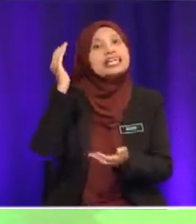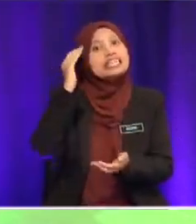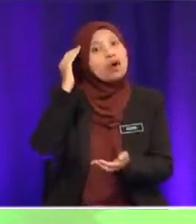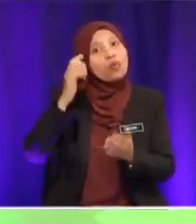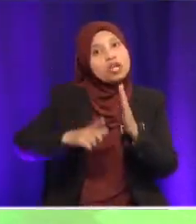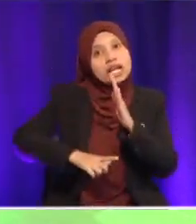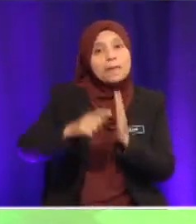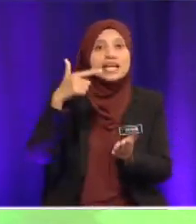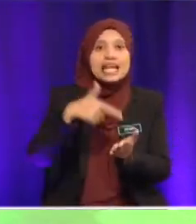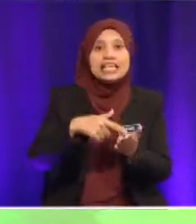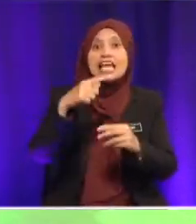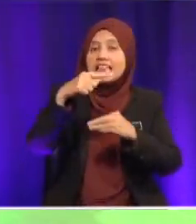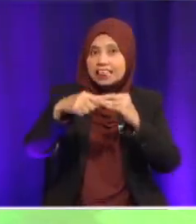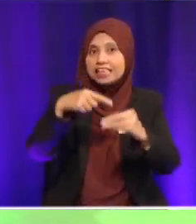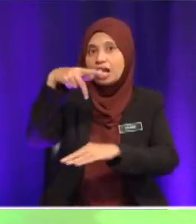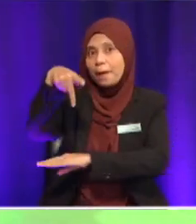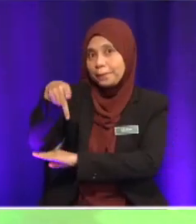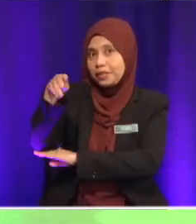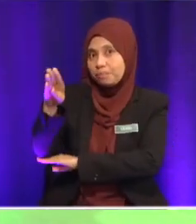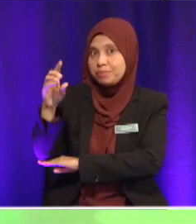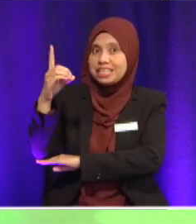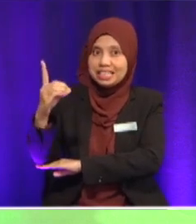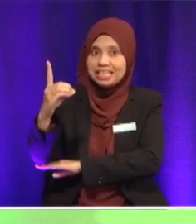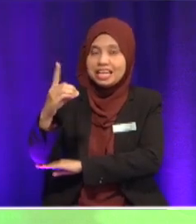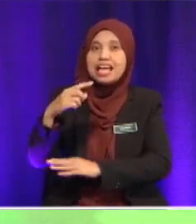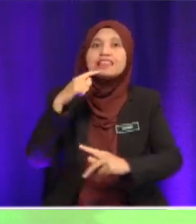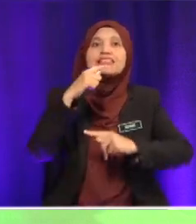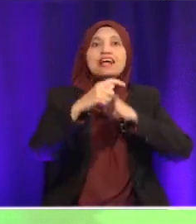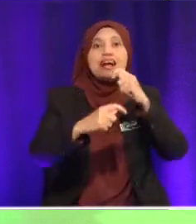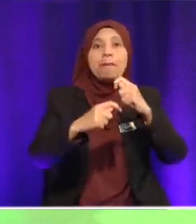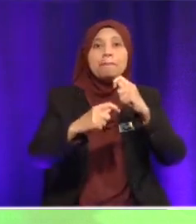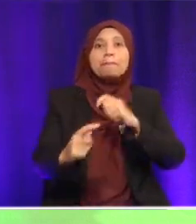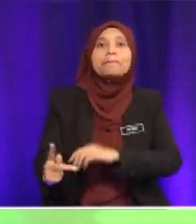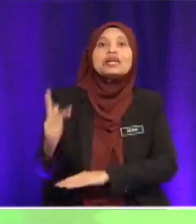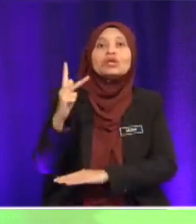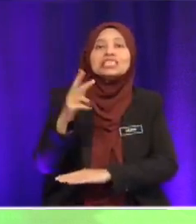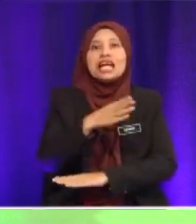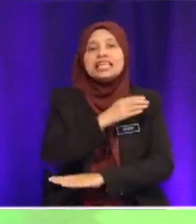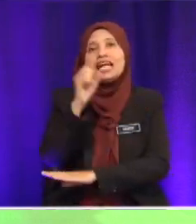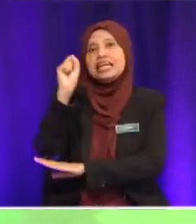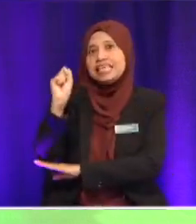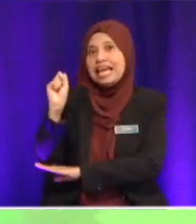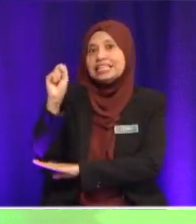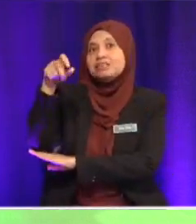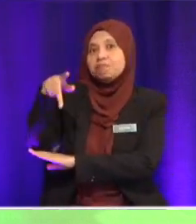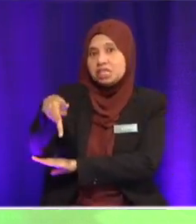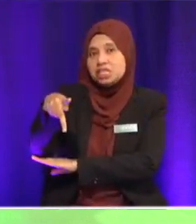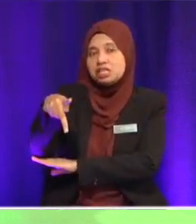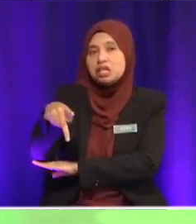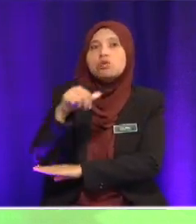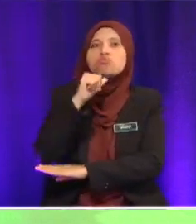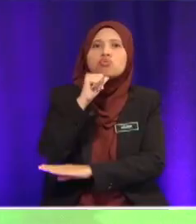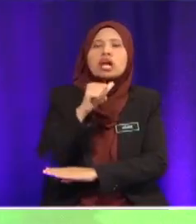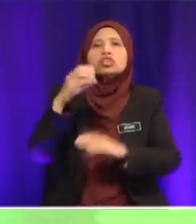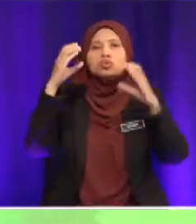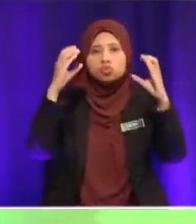pencak silat penguasaan dan standard prestasi di mana Bukan saja guru dan